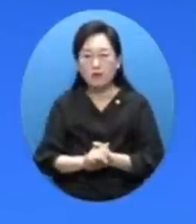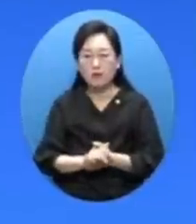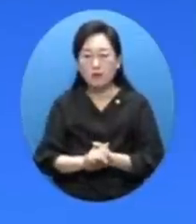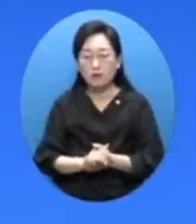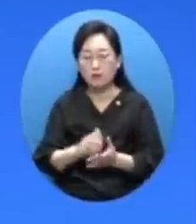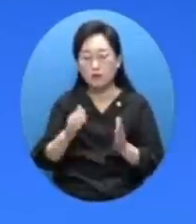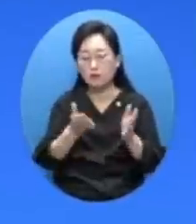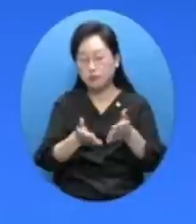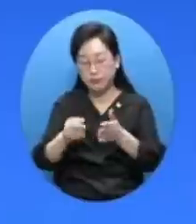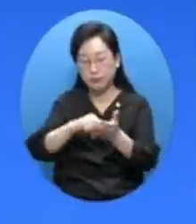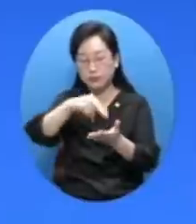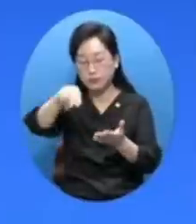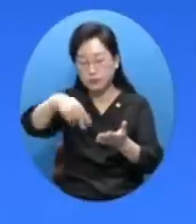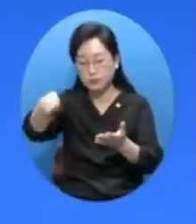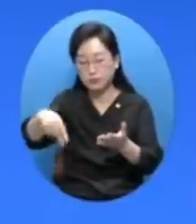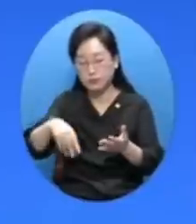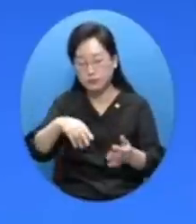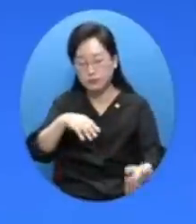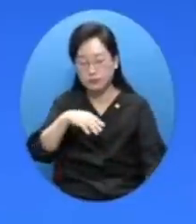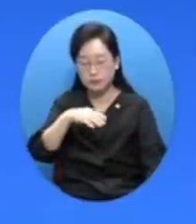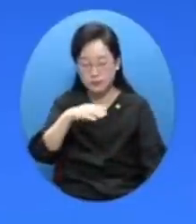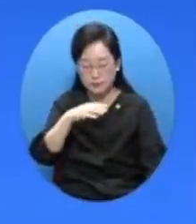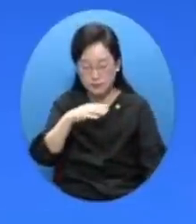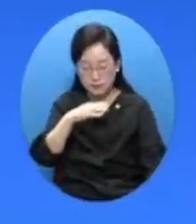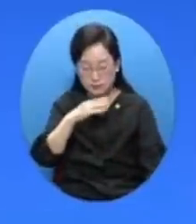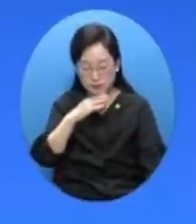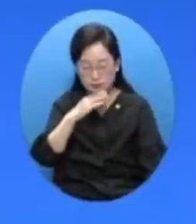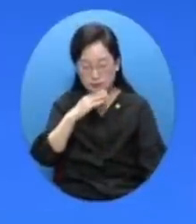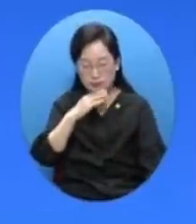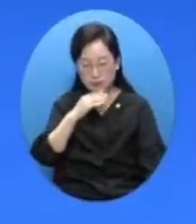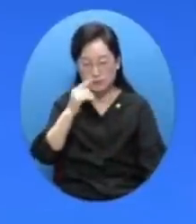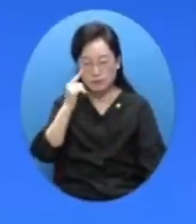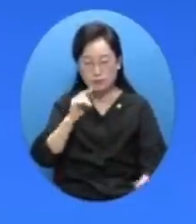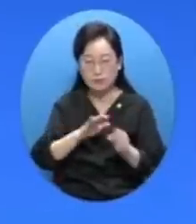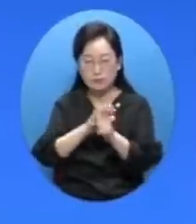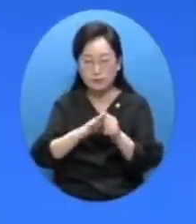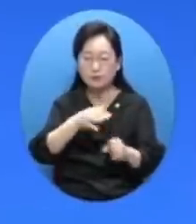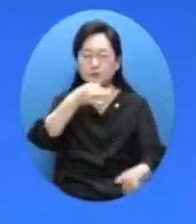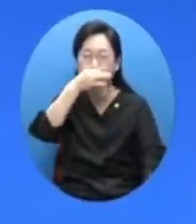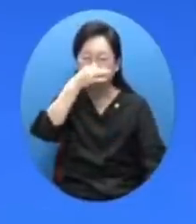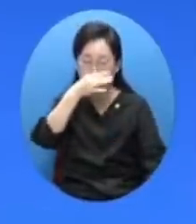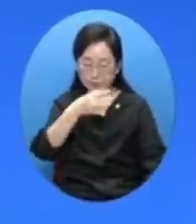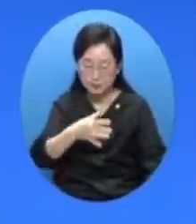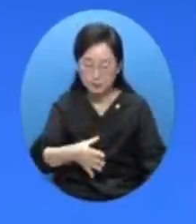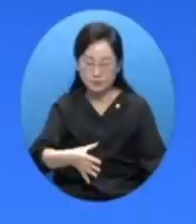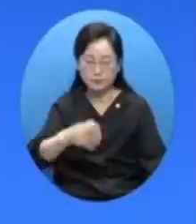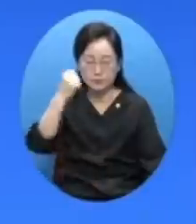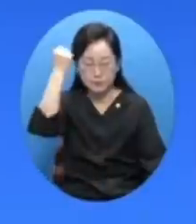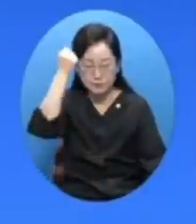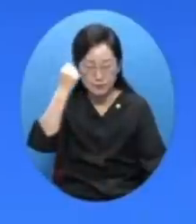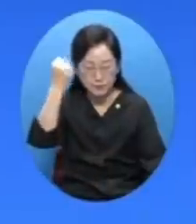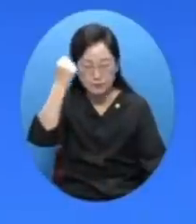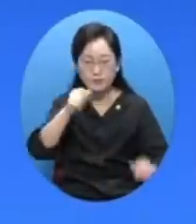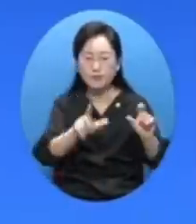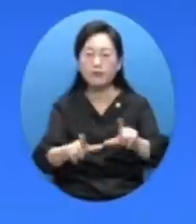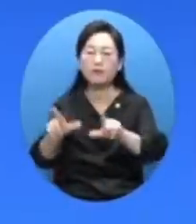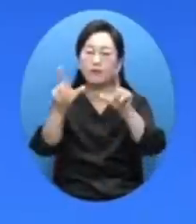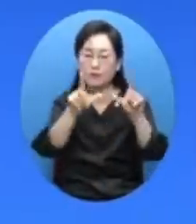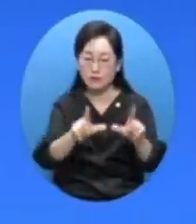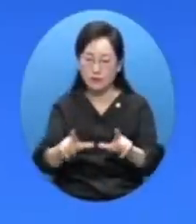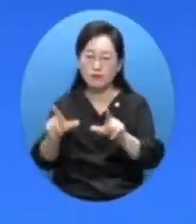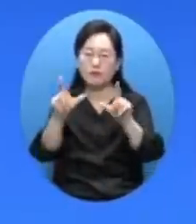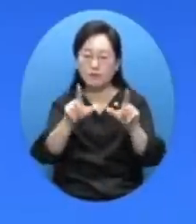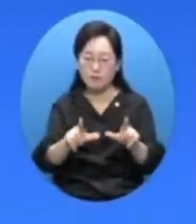거리를 떨면서 정말 비참하고 힘들고 어려움을 삶을 살았던